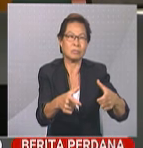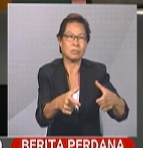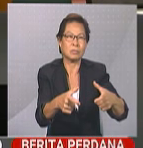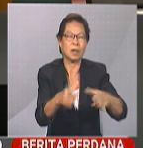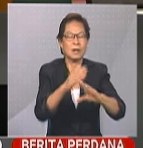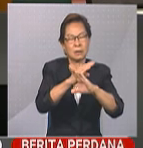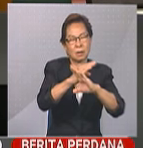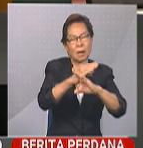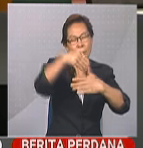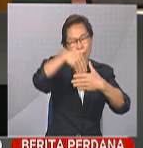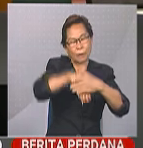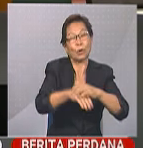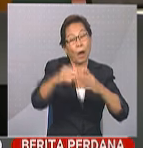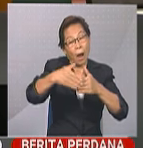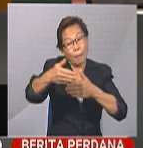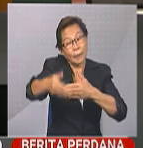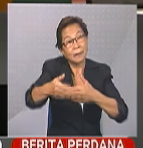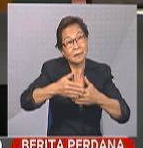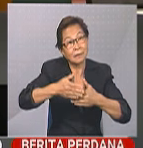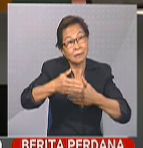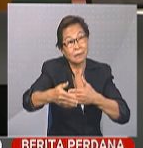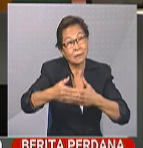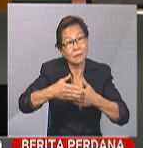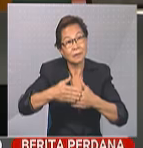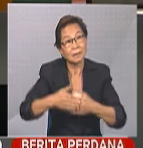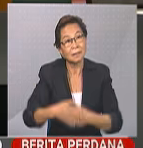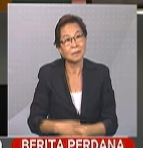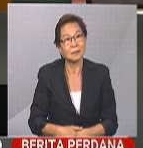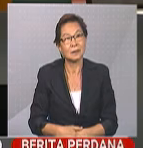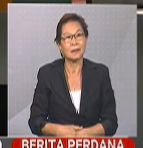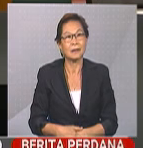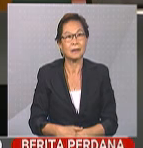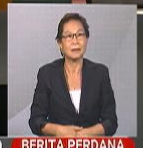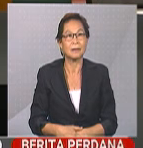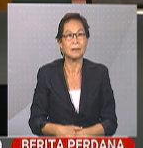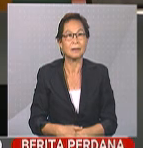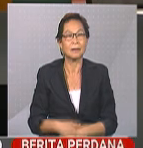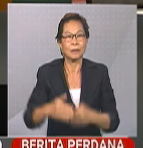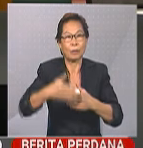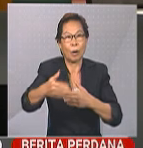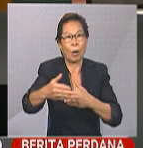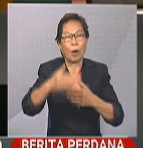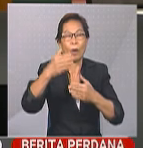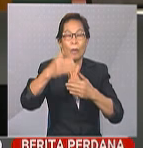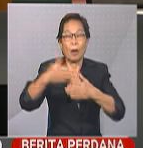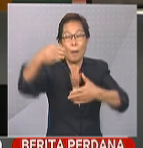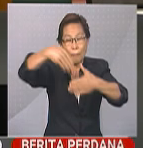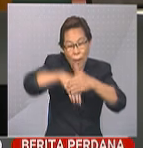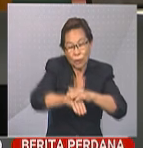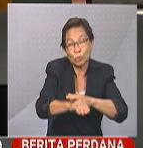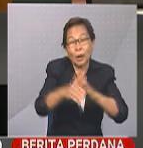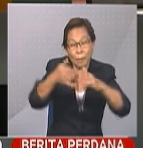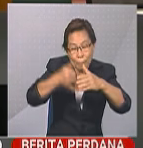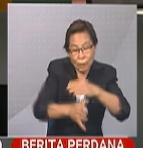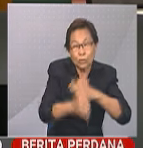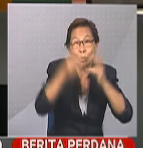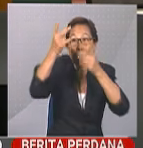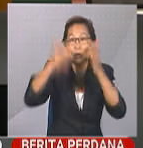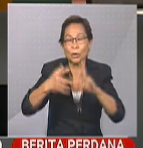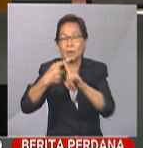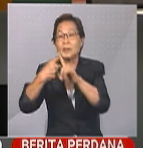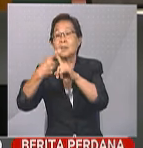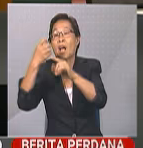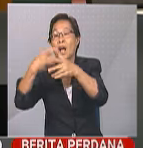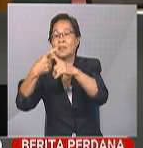masukkan dan Silva sini kemasukan pelawak DPD yang ketiga ini khususnya pelancong